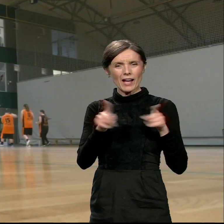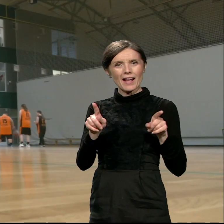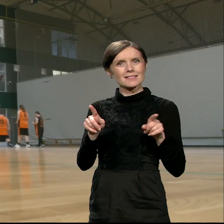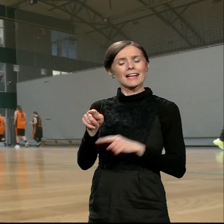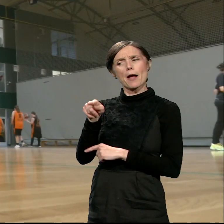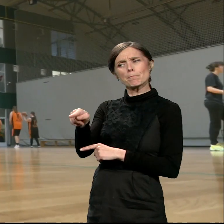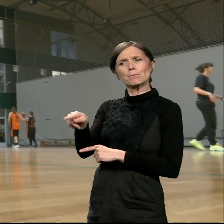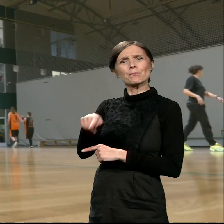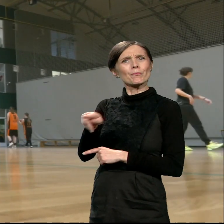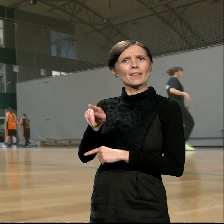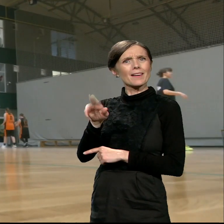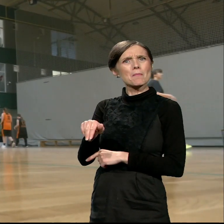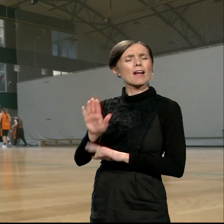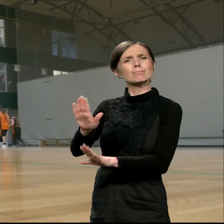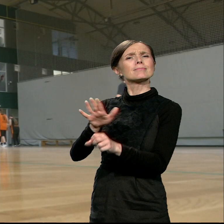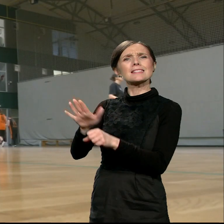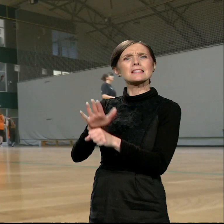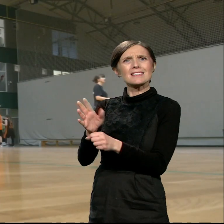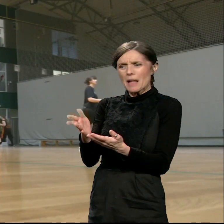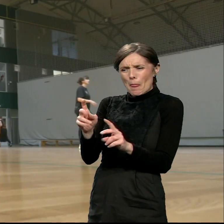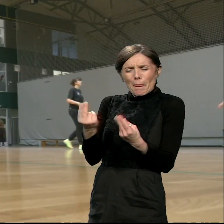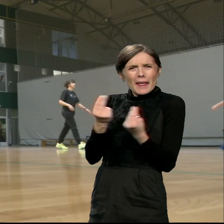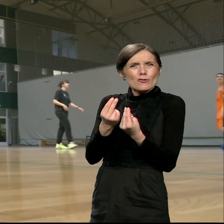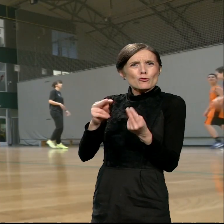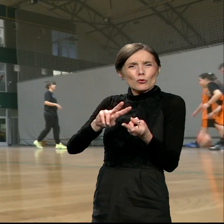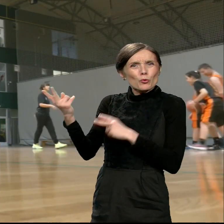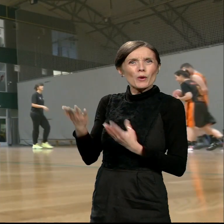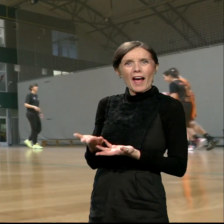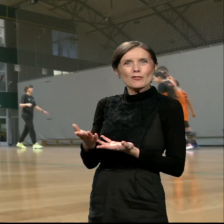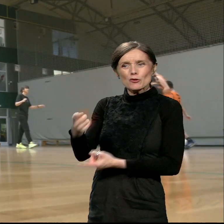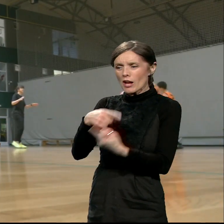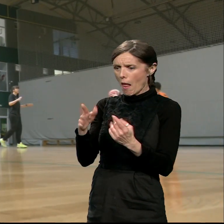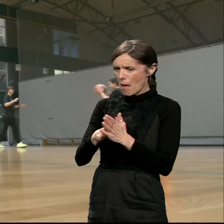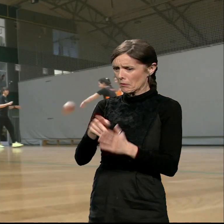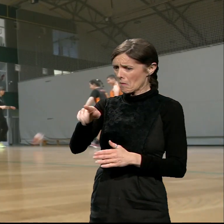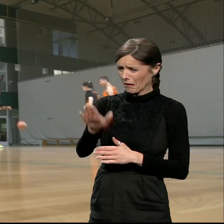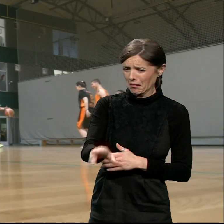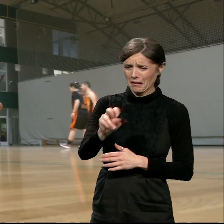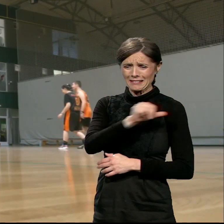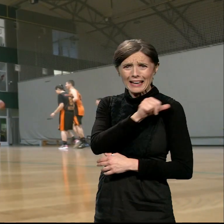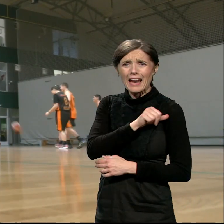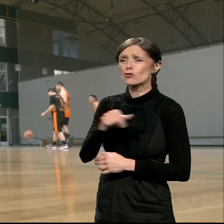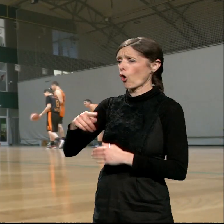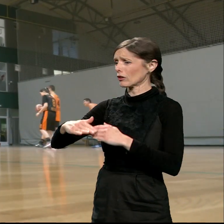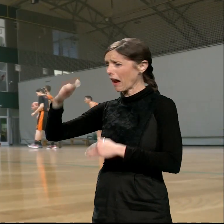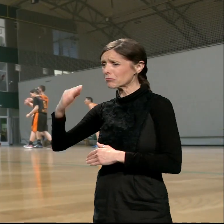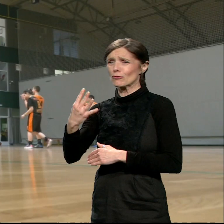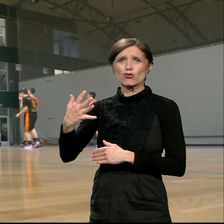kako funkcionišu tako dobro zajedno neko koji ima 13 godina i neko koji ima 45.